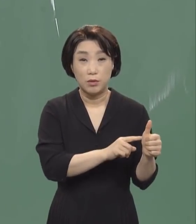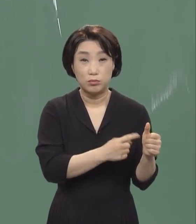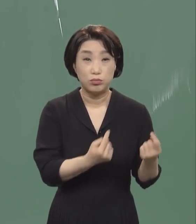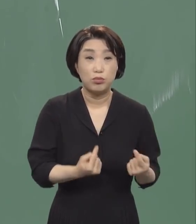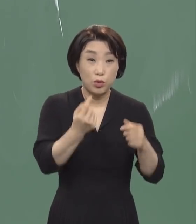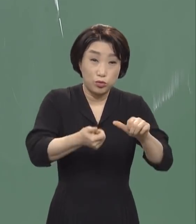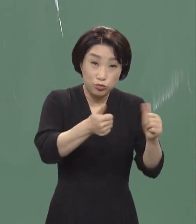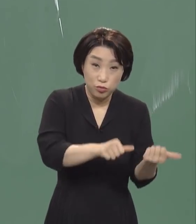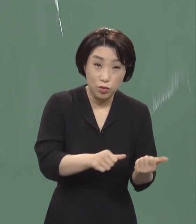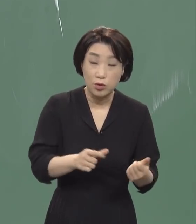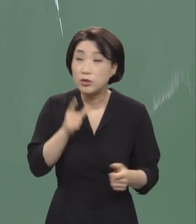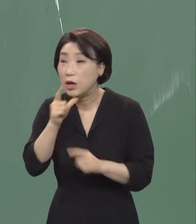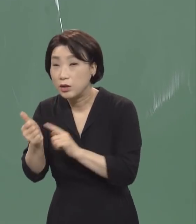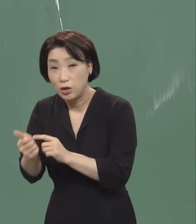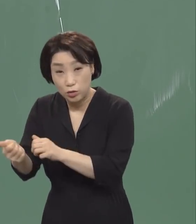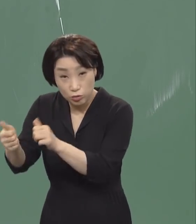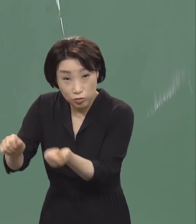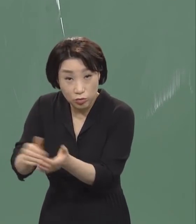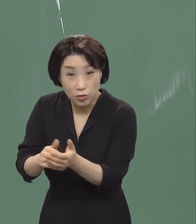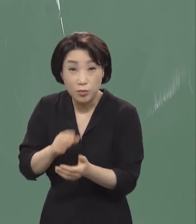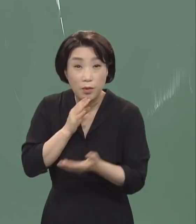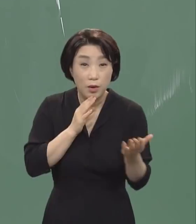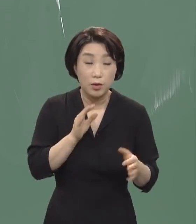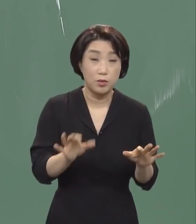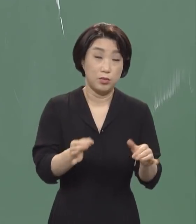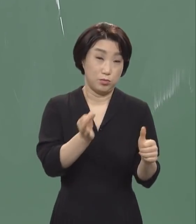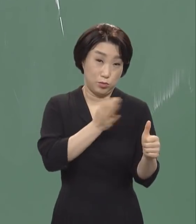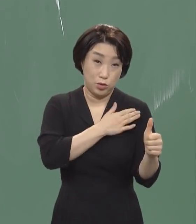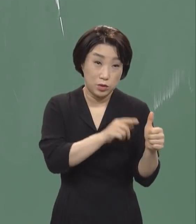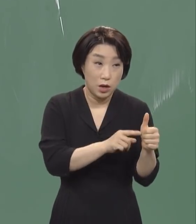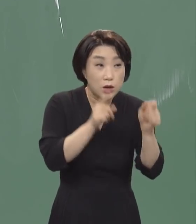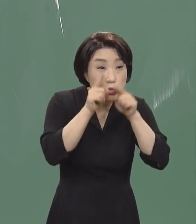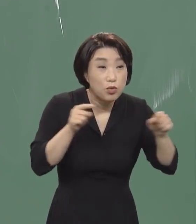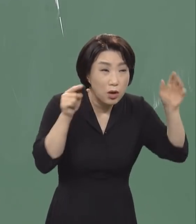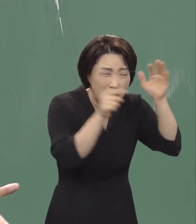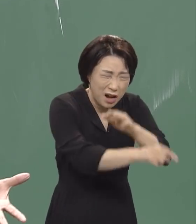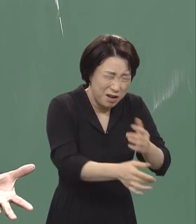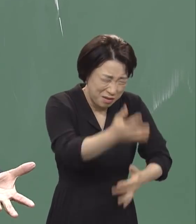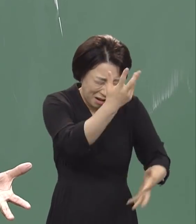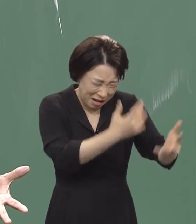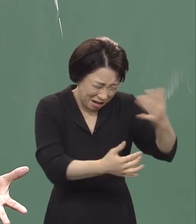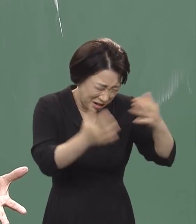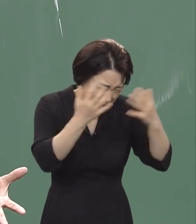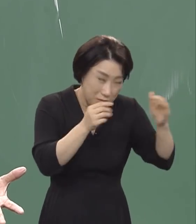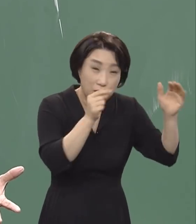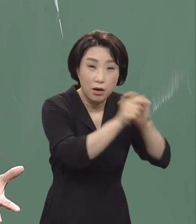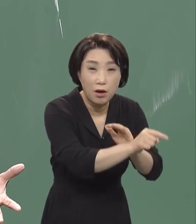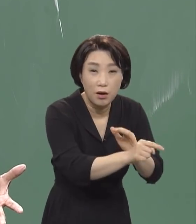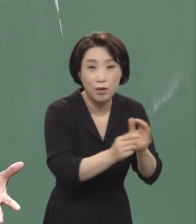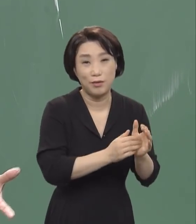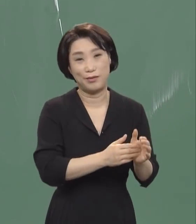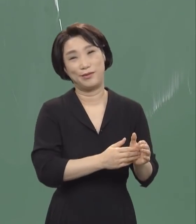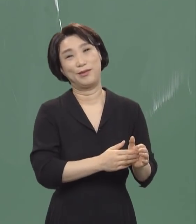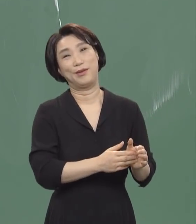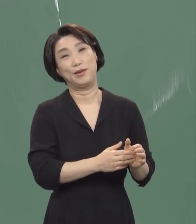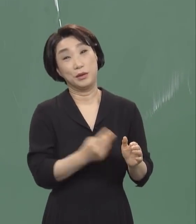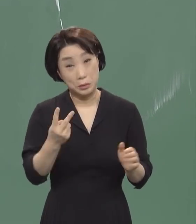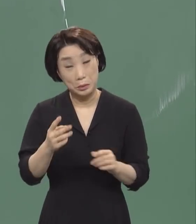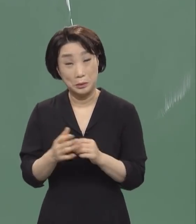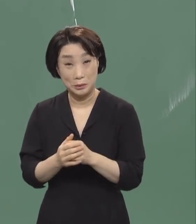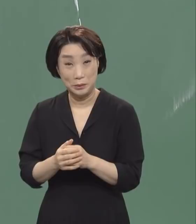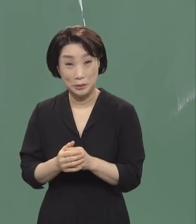죽었는데 부자는 지옥이라는 북극 가운데 들어갔대 그리고